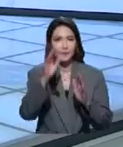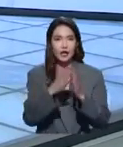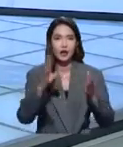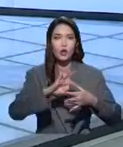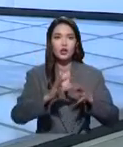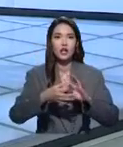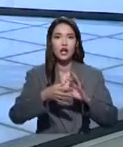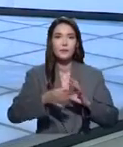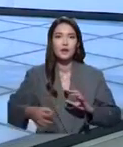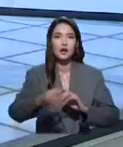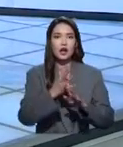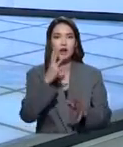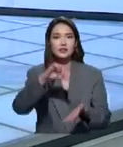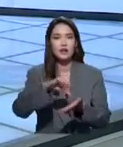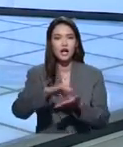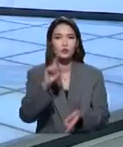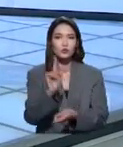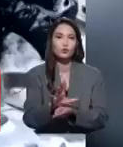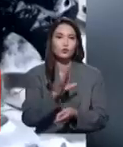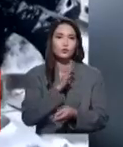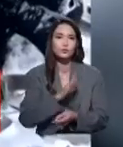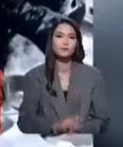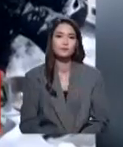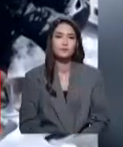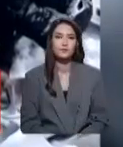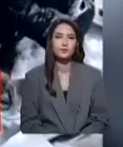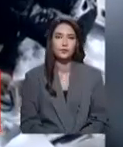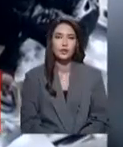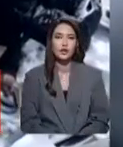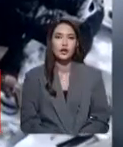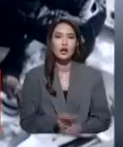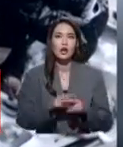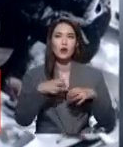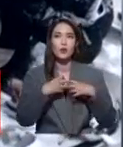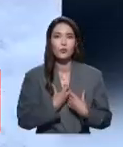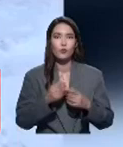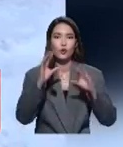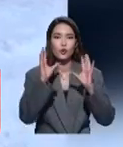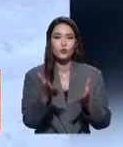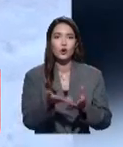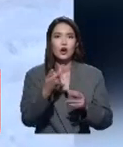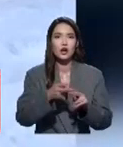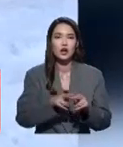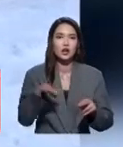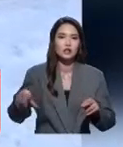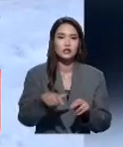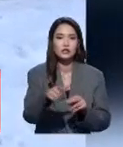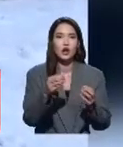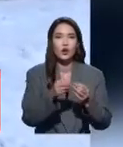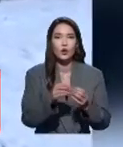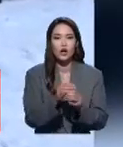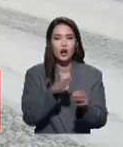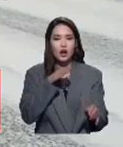олимпиадасының аудандық кезеңіне қатысуы тиіс еді. Қызылжар ауылдық округіне қарасты Жанспи ауылынан олимпиадаға 10 бала баруы тиіс